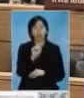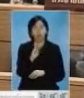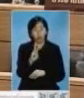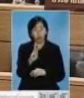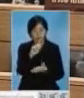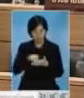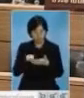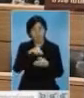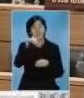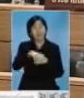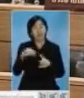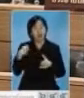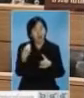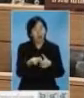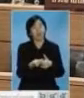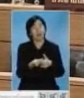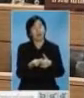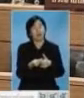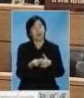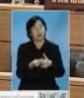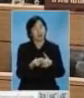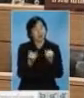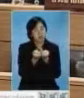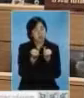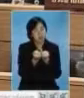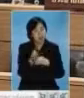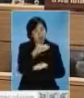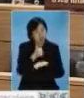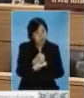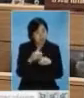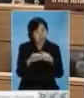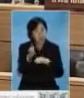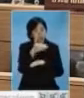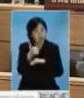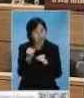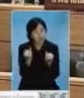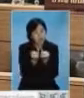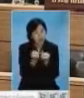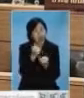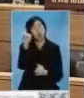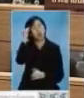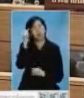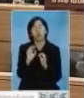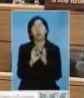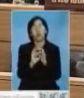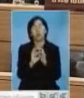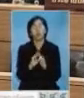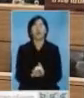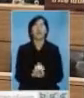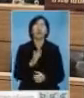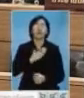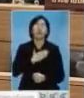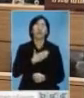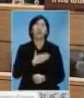ได้มาในวันข้างหน้านี้ไม่อิงนักการเมืองไม่อิงพรรคการเมืองนี่คือสิ่งที่ผมเป็นห่วงเพราะฉะนั้นด้วยความเคารพอ